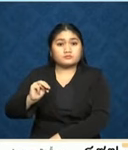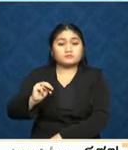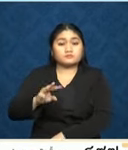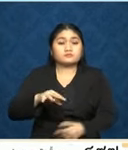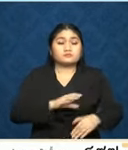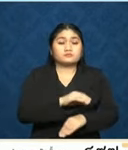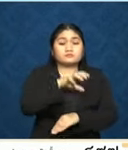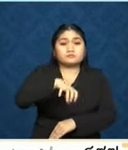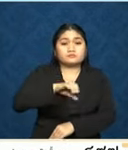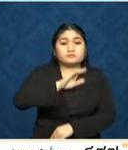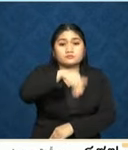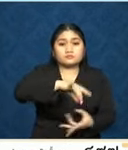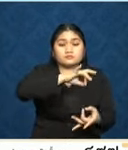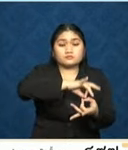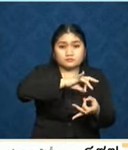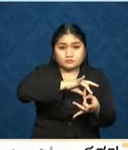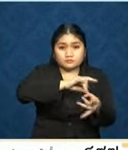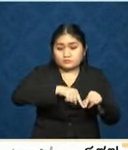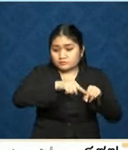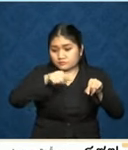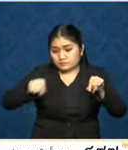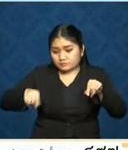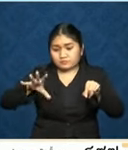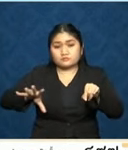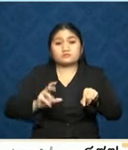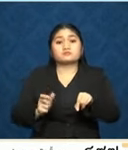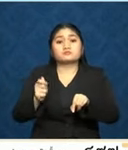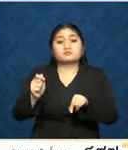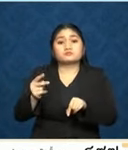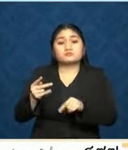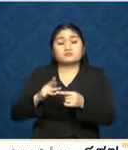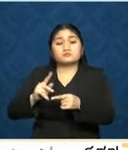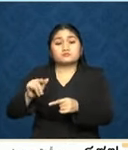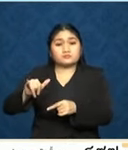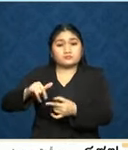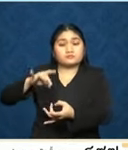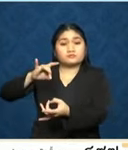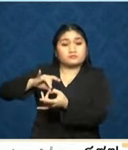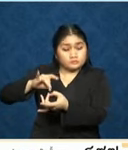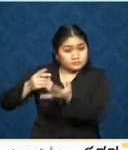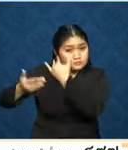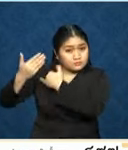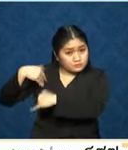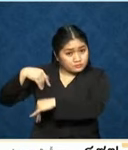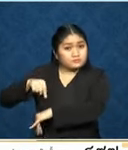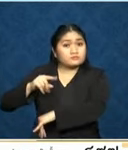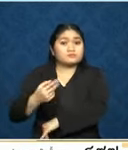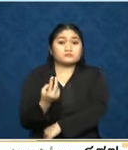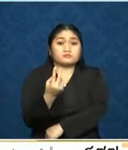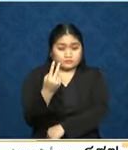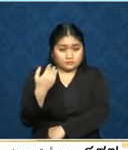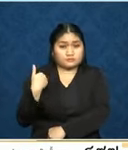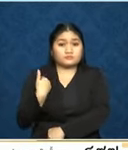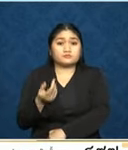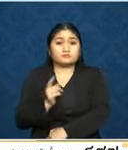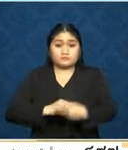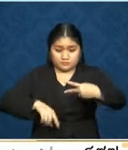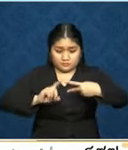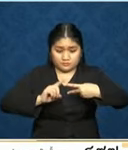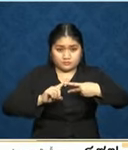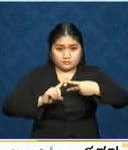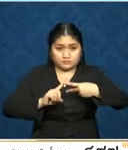เทศบาลเมืองสุโขทัยทานีไปยังอุทยานประวัติศาสตร์สุโขทัย 2ประการค่ะในประการแรกค่ะขอ